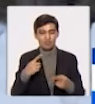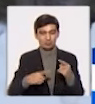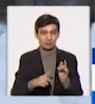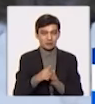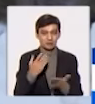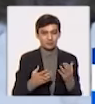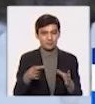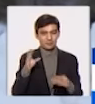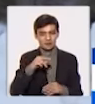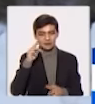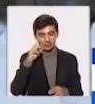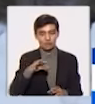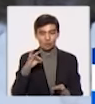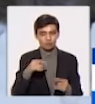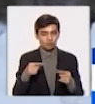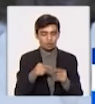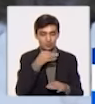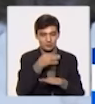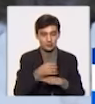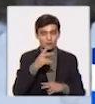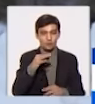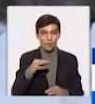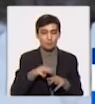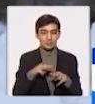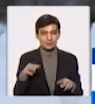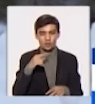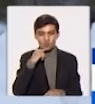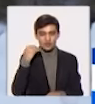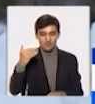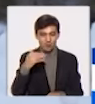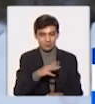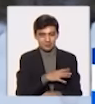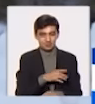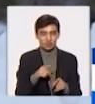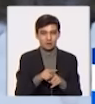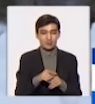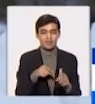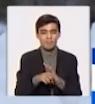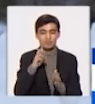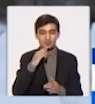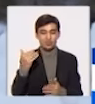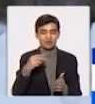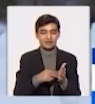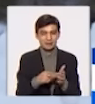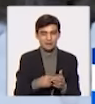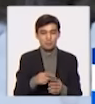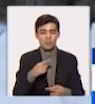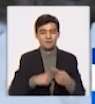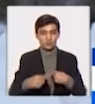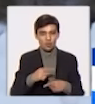жағын ешкім болжай алмайды. Ал Ресей энергетика министрі болса, көмірсудек бағасының бұрынғы деңгейіне қайта